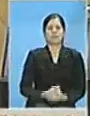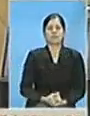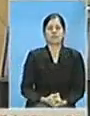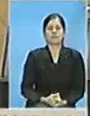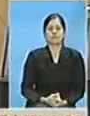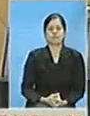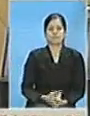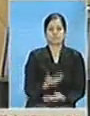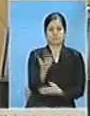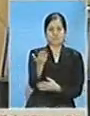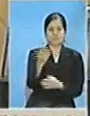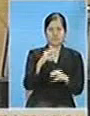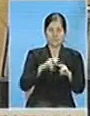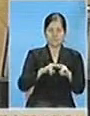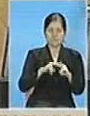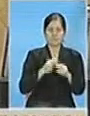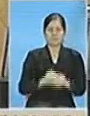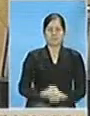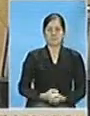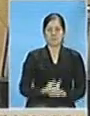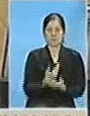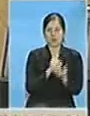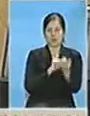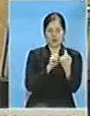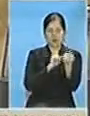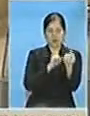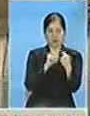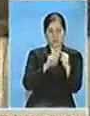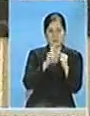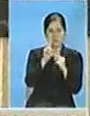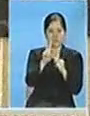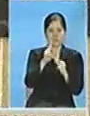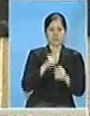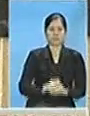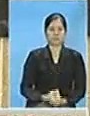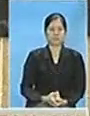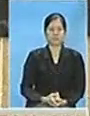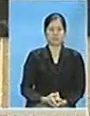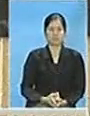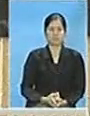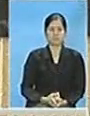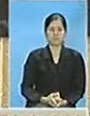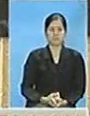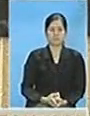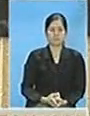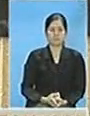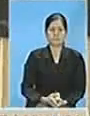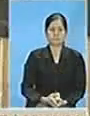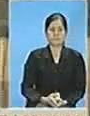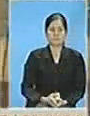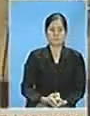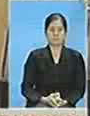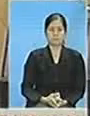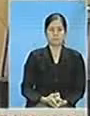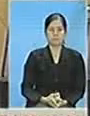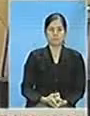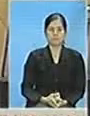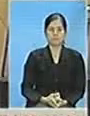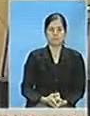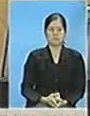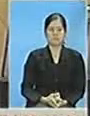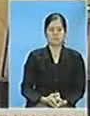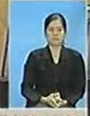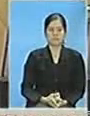แล้วนะเชิญนั่งครับต่อไปเป็นกระทู้ถามที่2นะครับเดี๋ยวท่านพาดพิงยังไงท่านลองอธิบายสิ